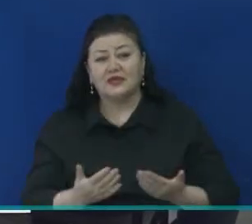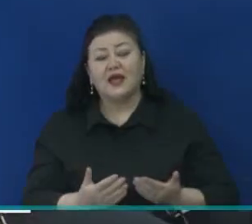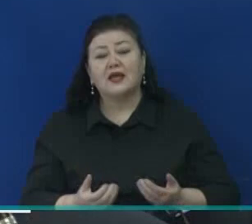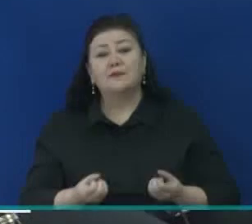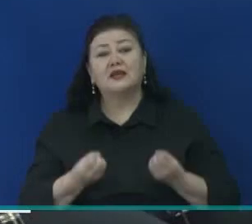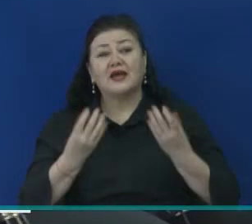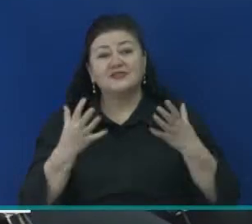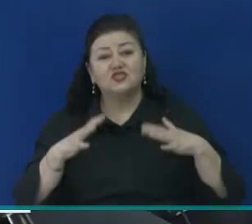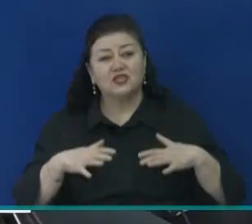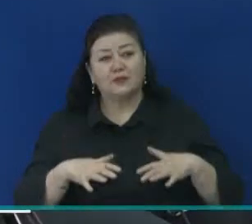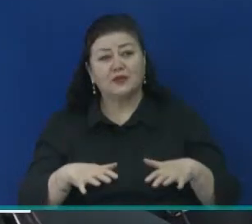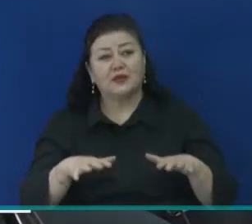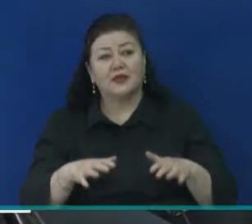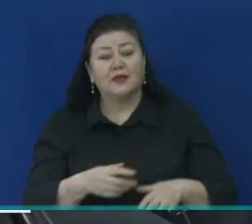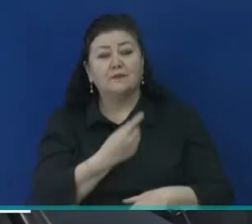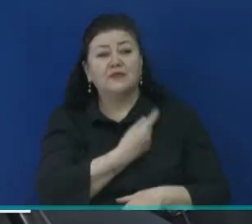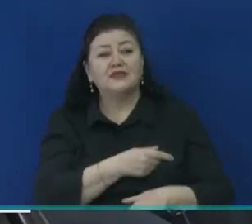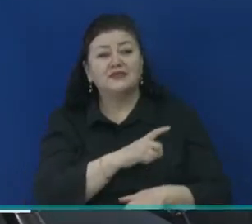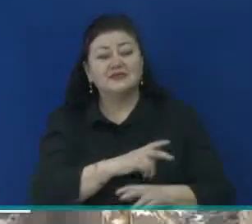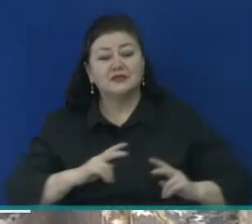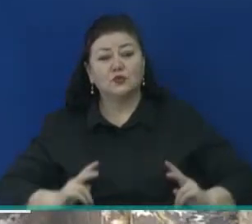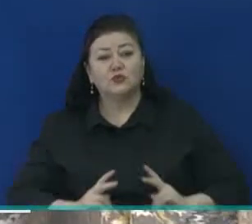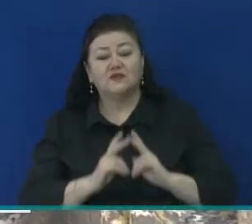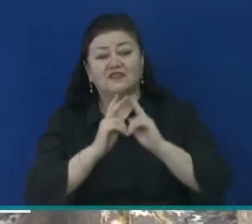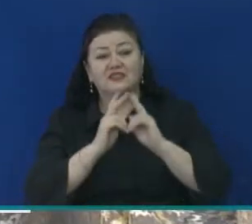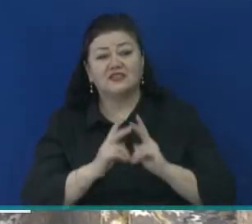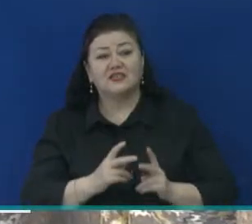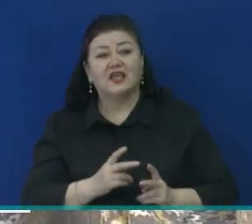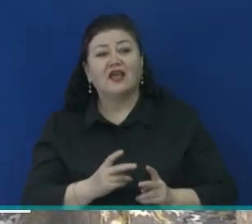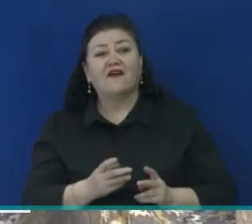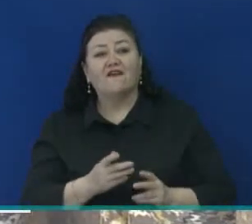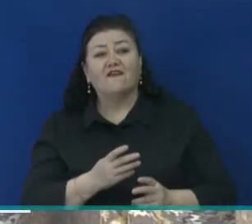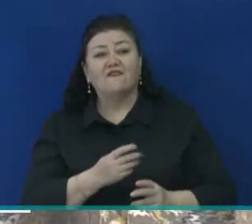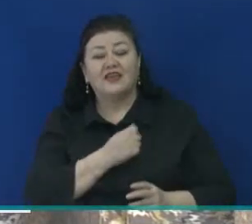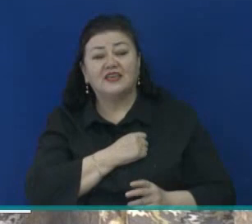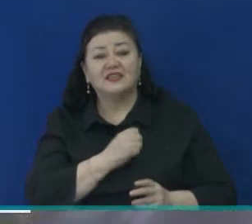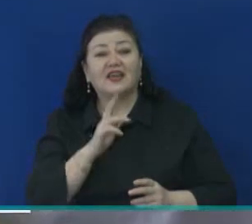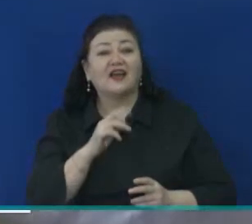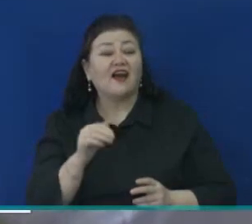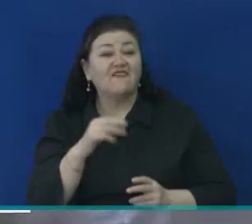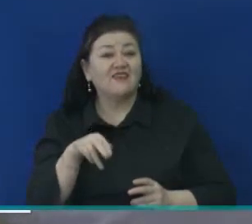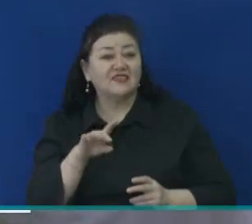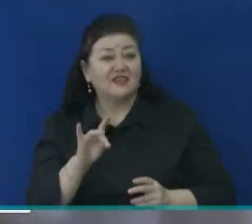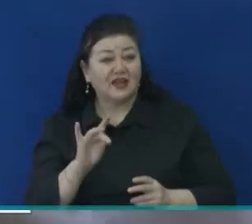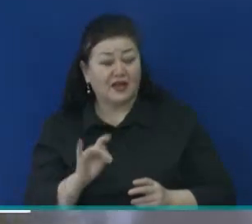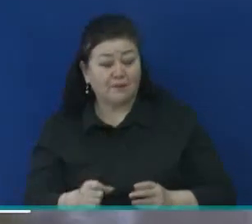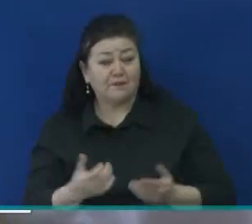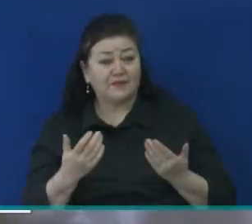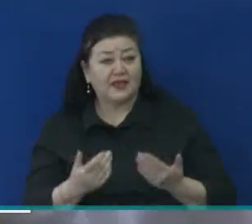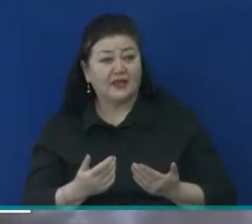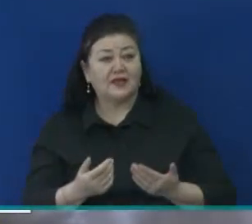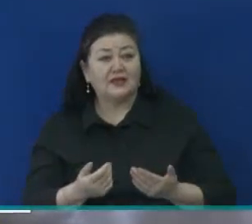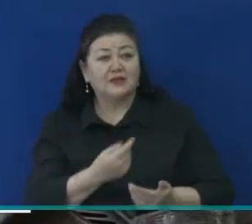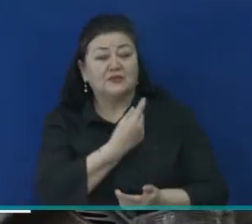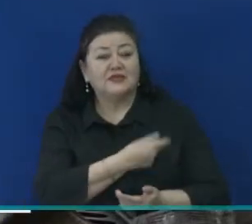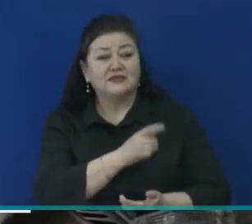өтті. Іс-шараны медициналық университеттің әскери кафедрасы мен кәсіподақ ұйымы ұйымдастырды. Медициналық университеттің әскери кафедрасы